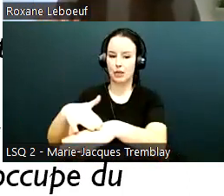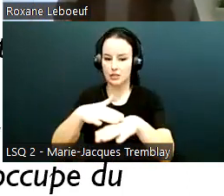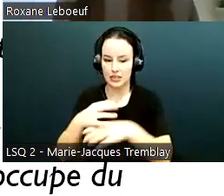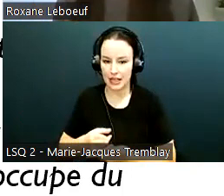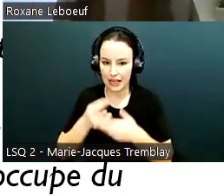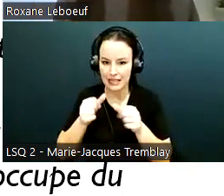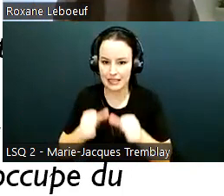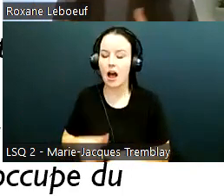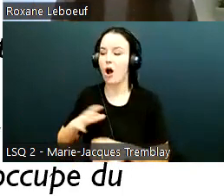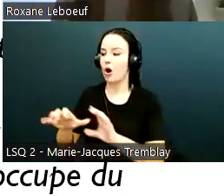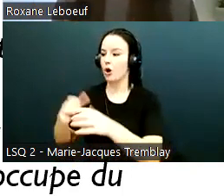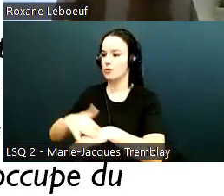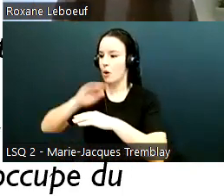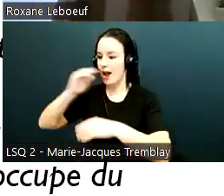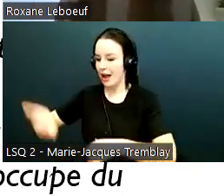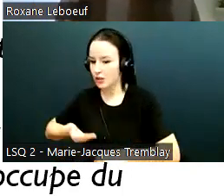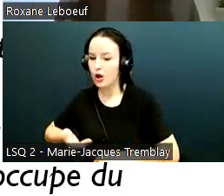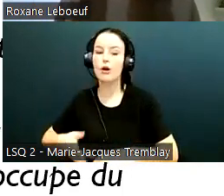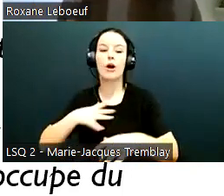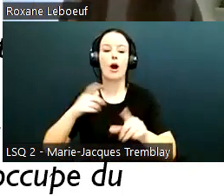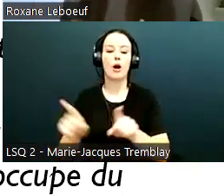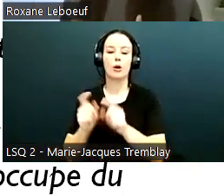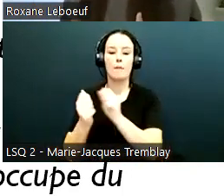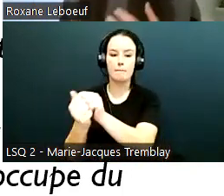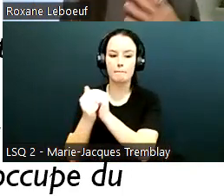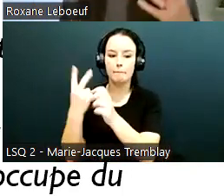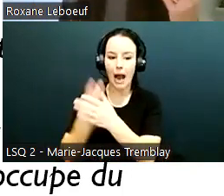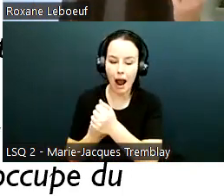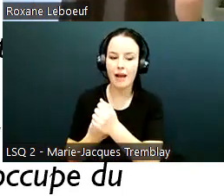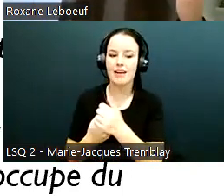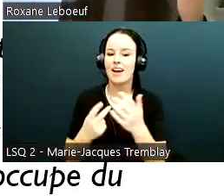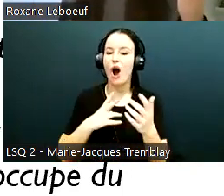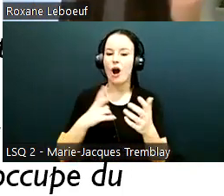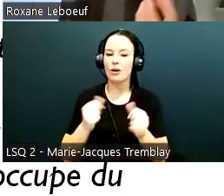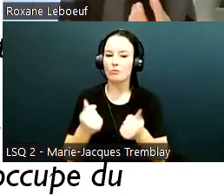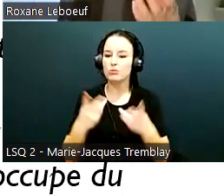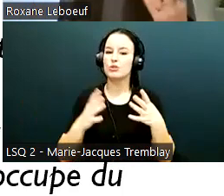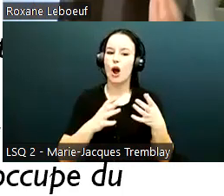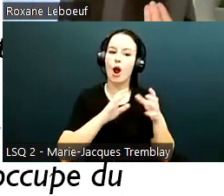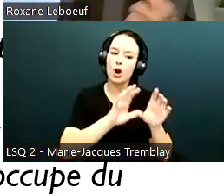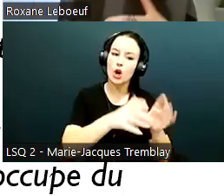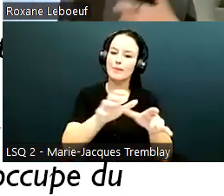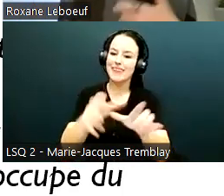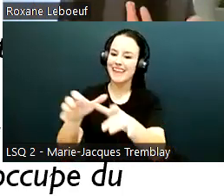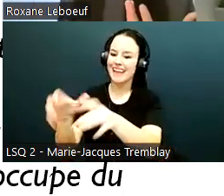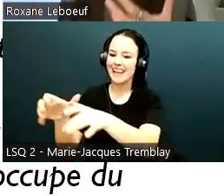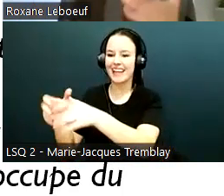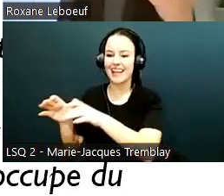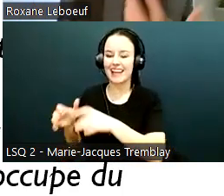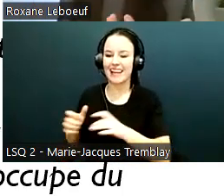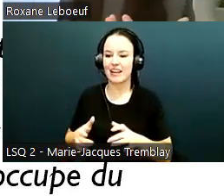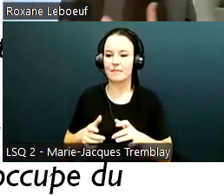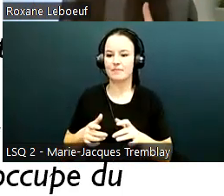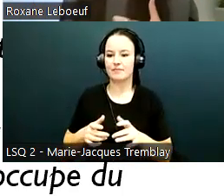l'accueil, il y a une madame avec son groupe qui s'occupe du programme PER. Donc, on voit que la bienveillance, ça peut être entre autres le